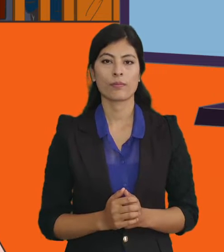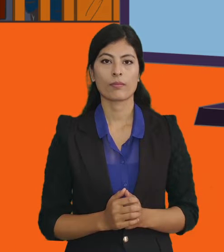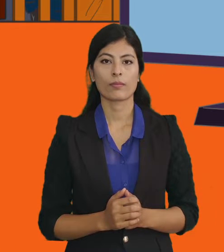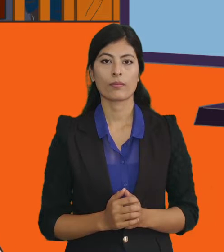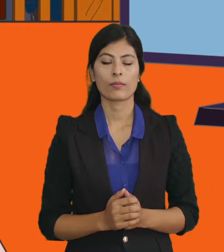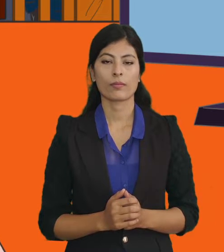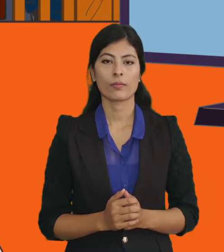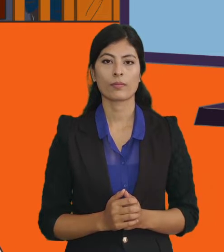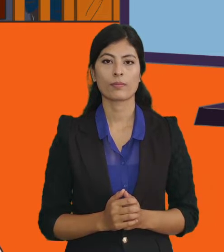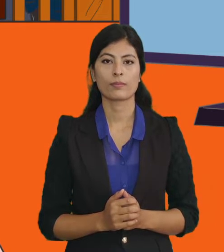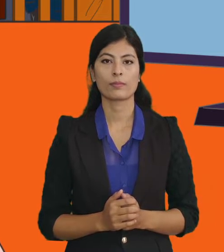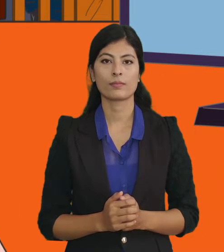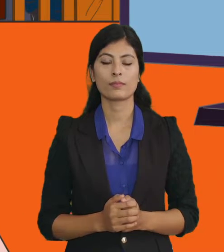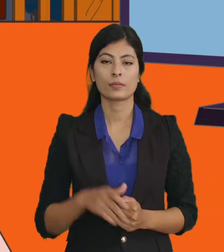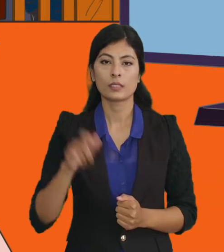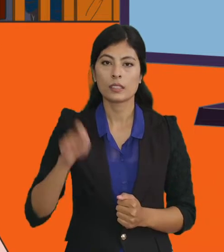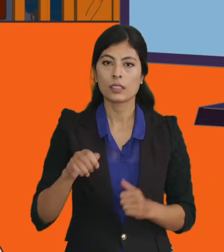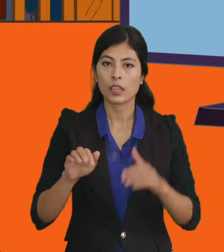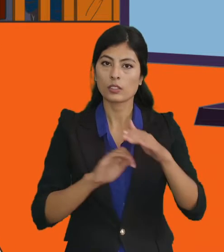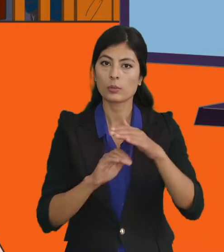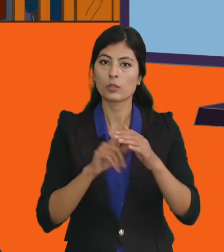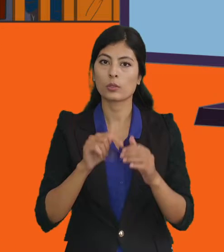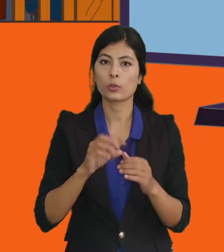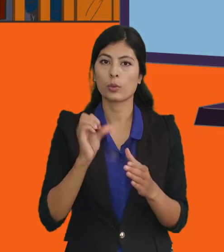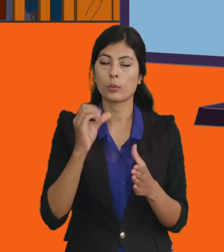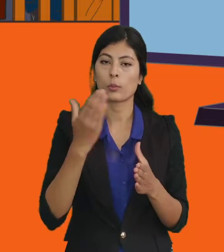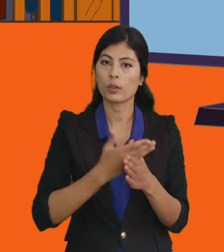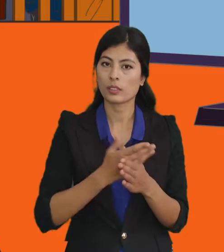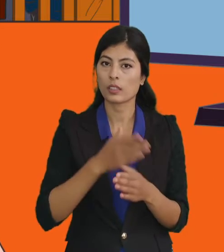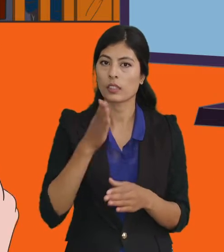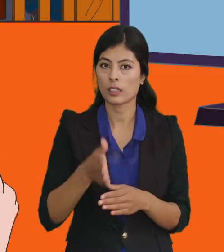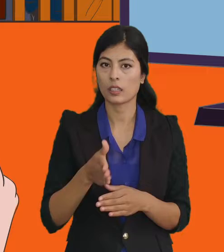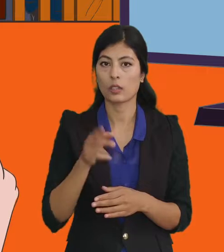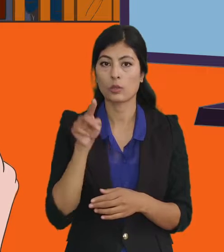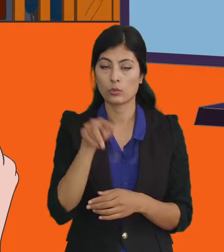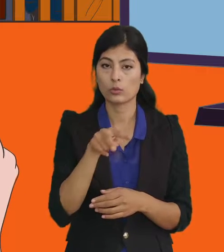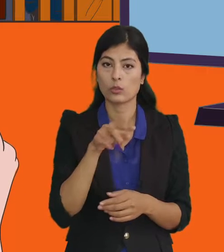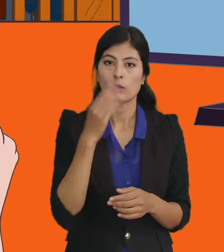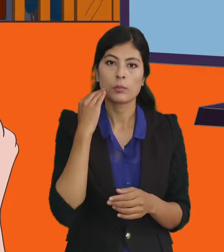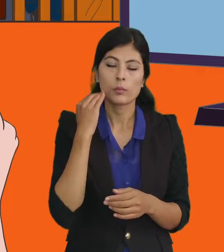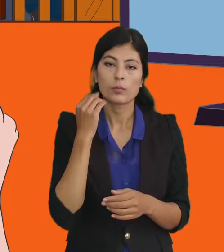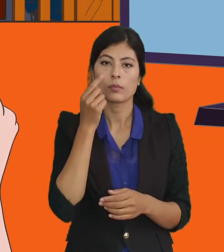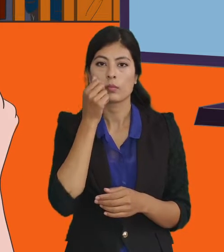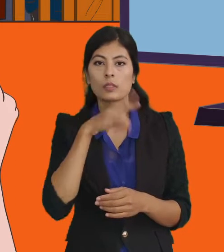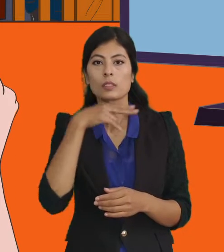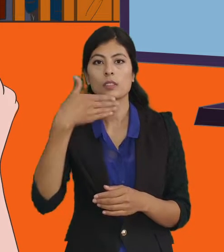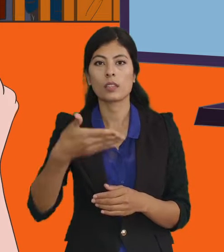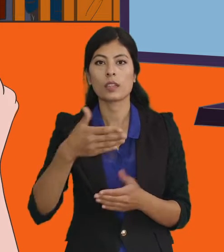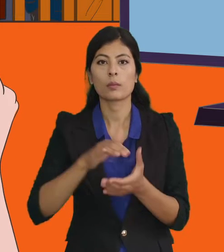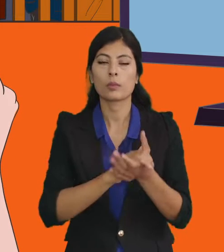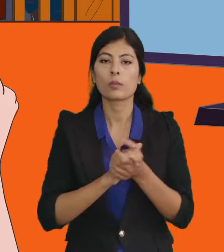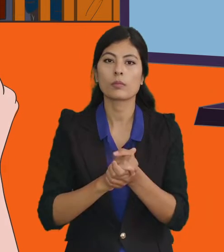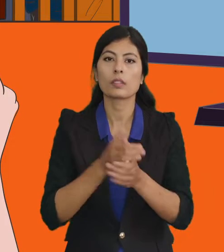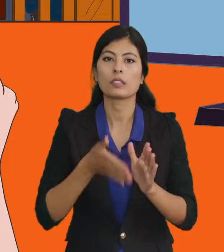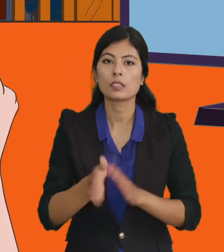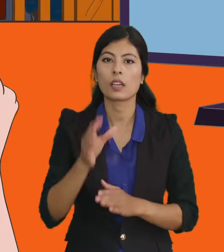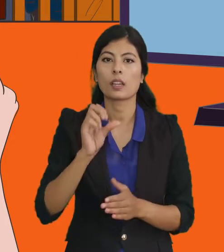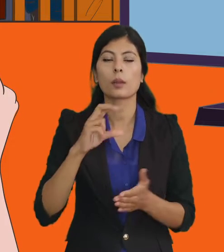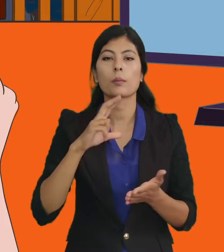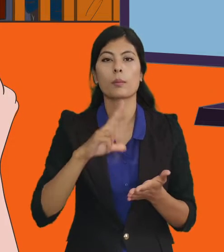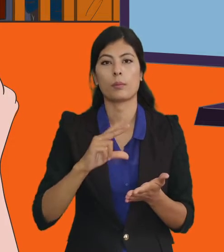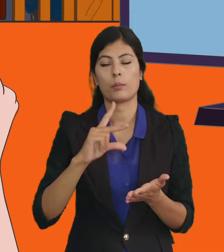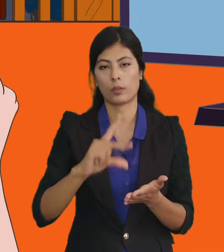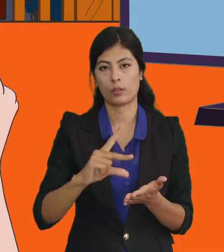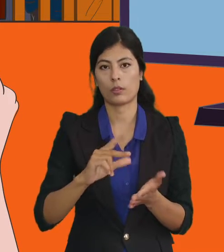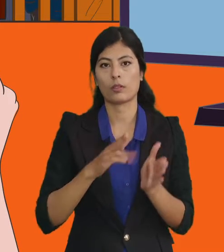न्यायिक समिति के प्रशासक ईश्वरी या प्रमेश के मेल मिलाप में जाए वाला पत्र हस्तांतरण करैया। न्यायिक समिति